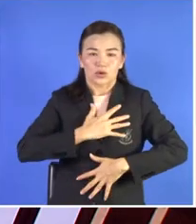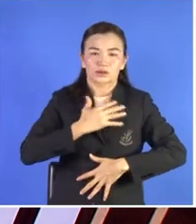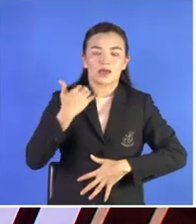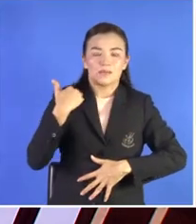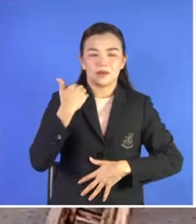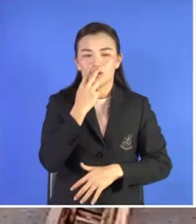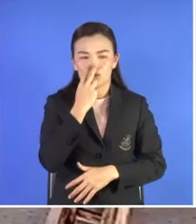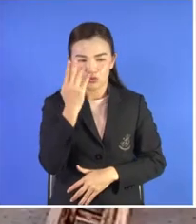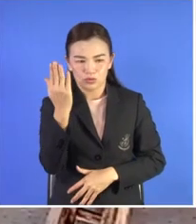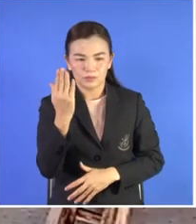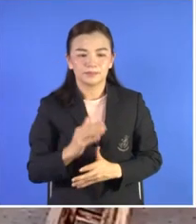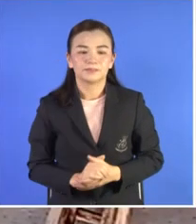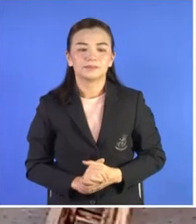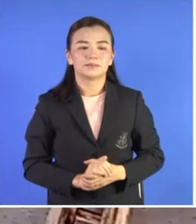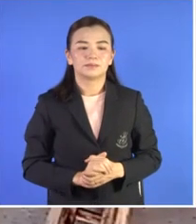นะครับ